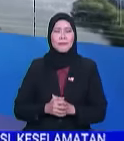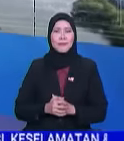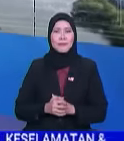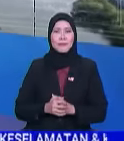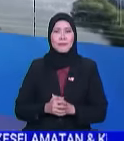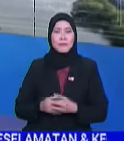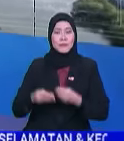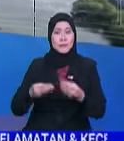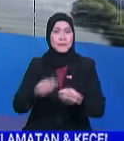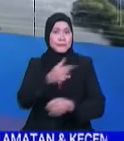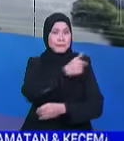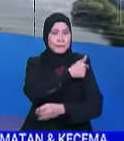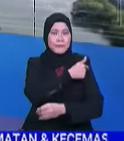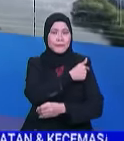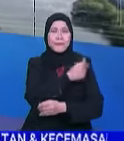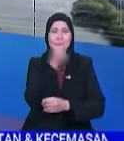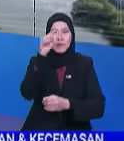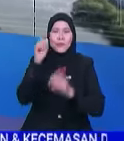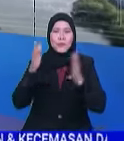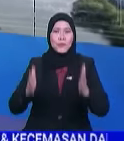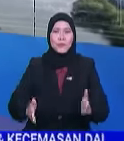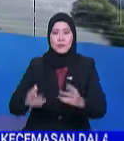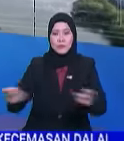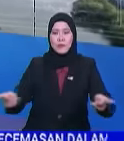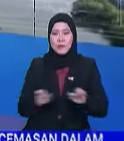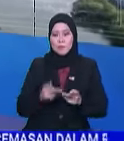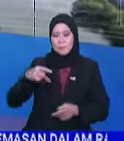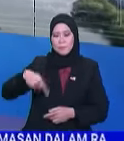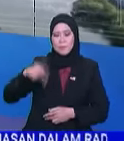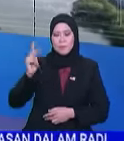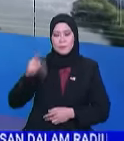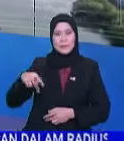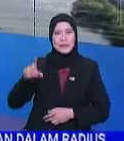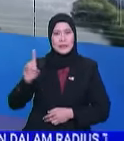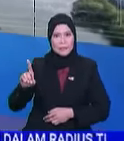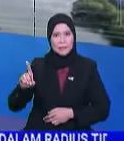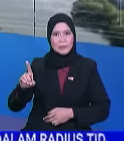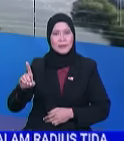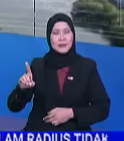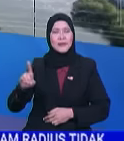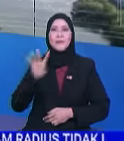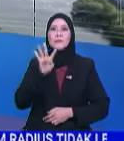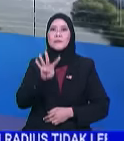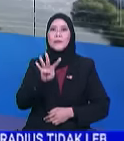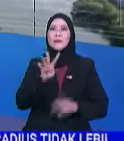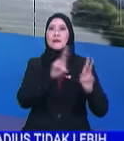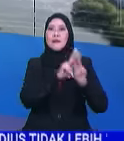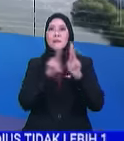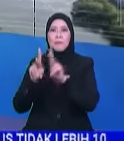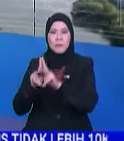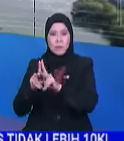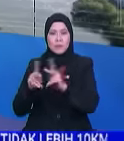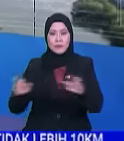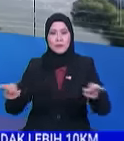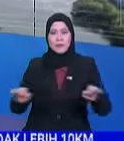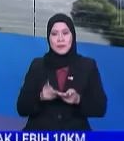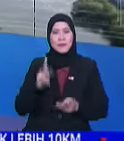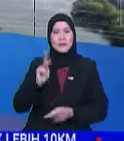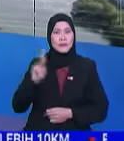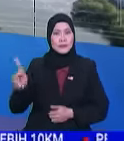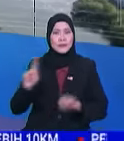Sementara itu, pemberian vaksin kepada penduduk di kawasan PKPD turut dilaksana di 4 kampung sekitar Kota